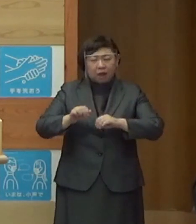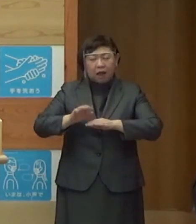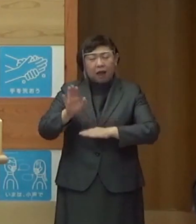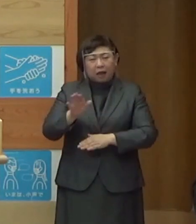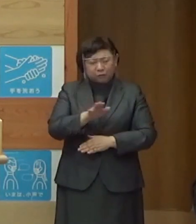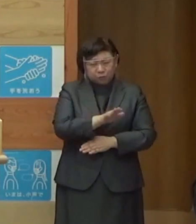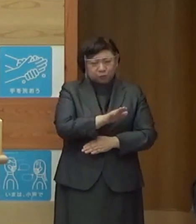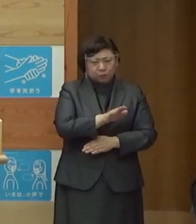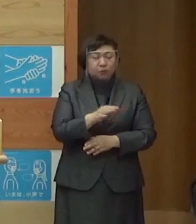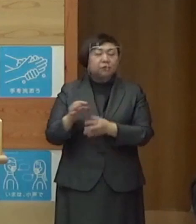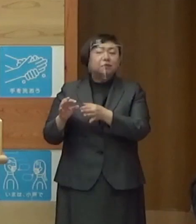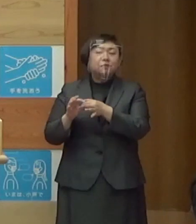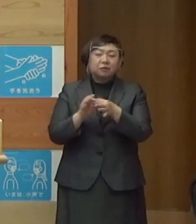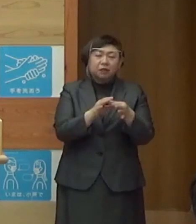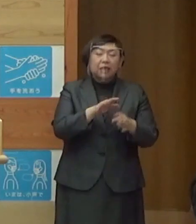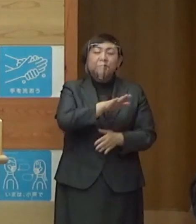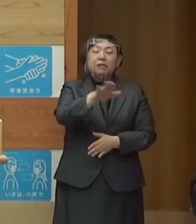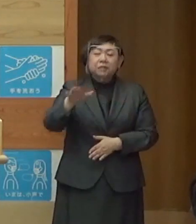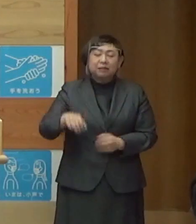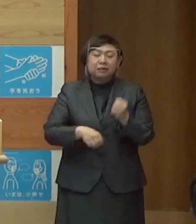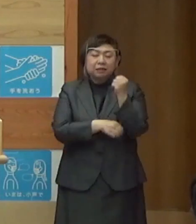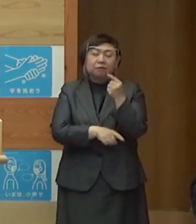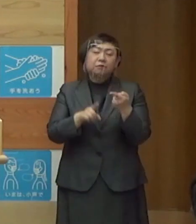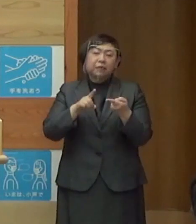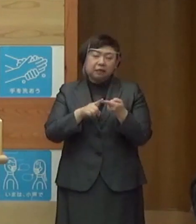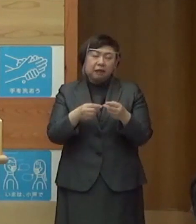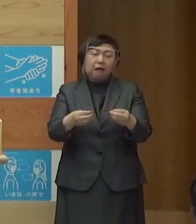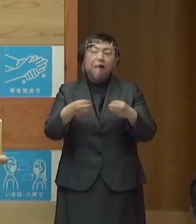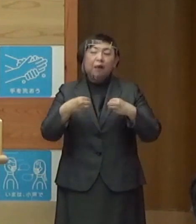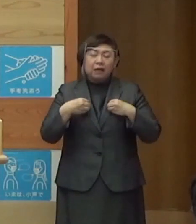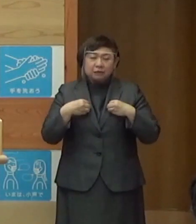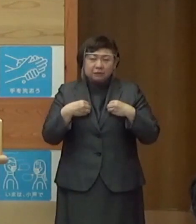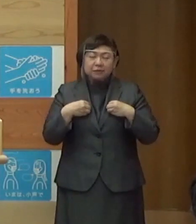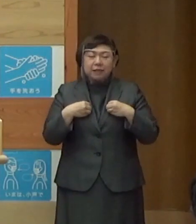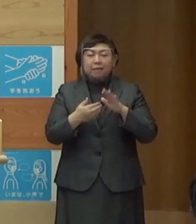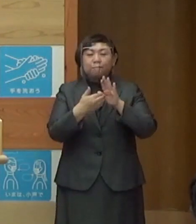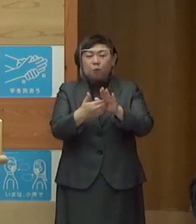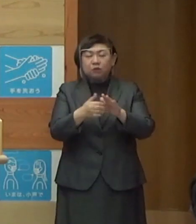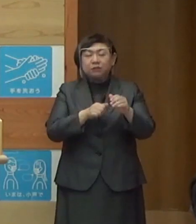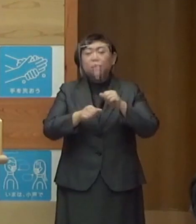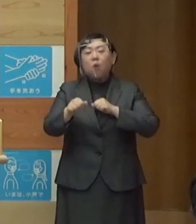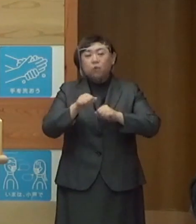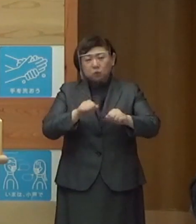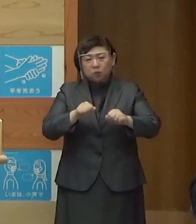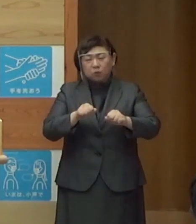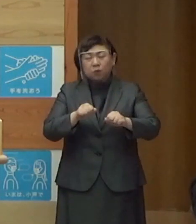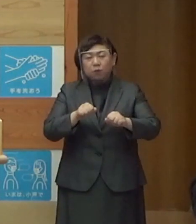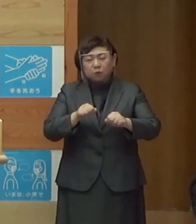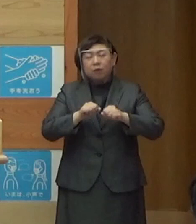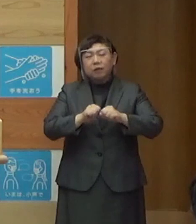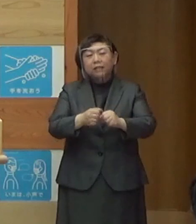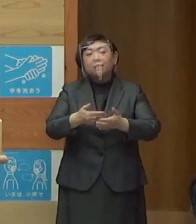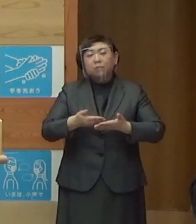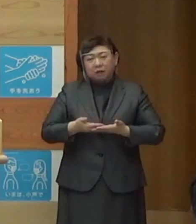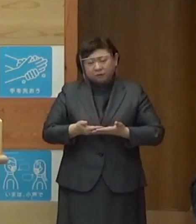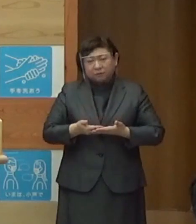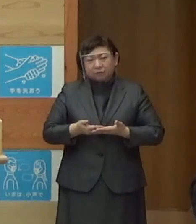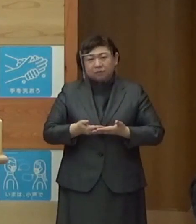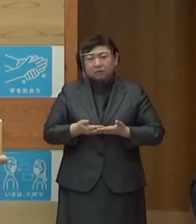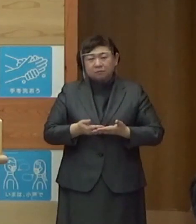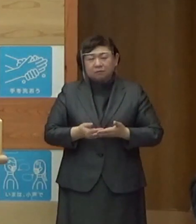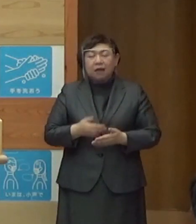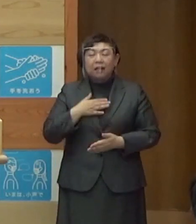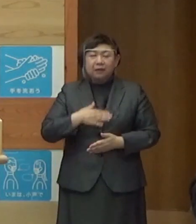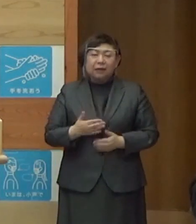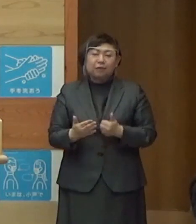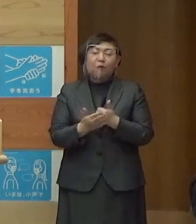ます。引き続き皆様には基本的な感染防止行動、まあ、これを実践をしていただいて、引き続き